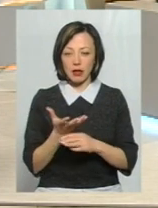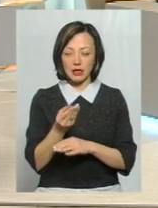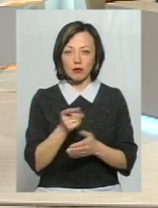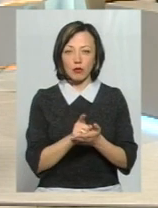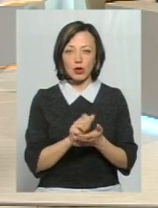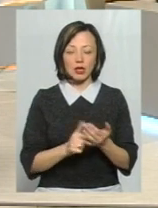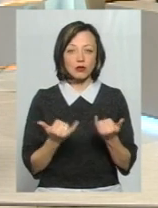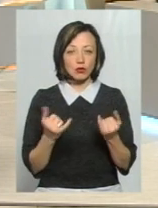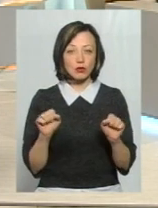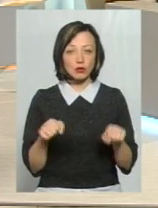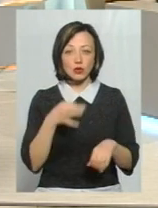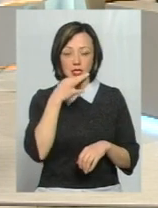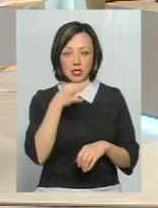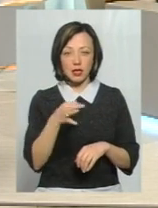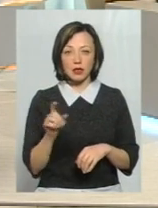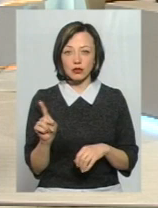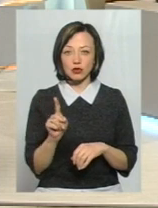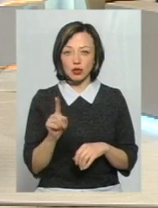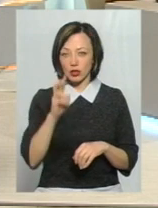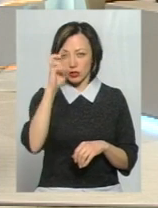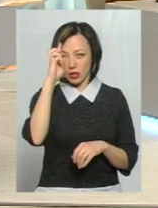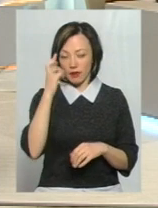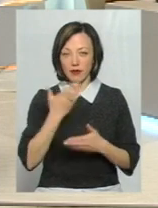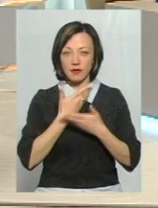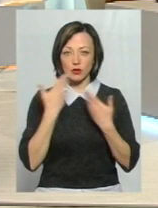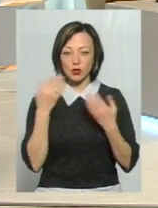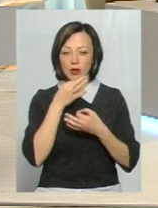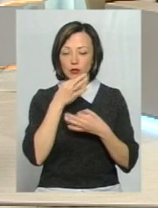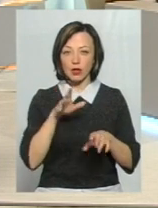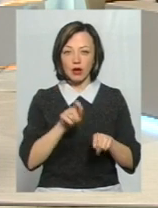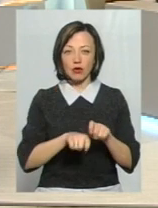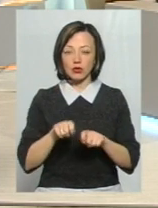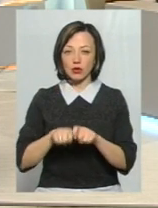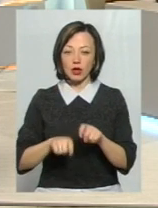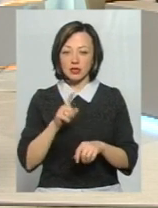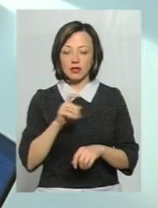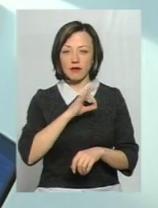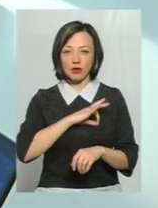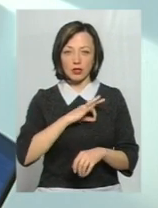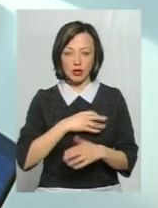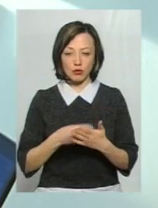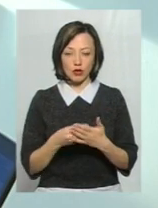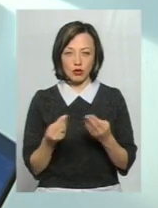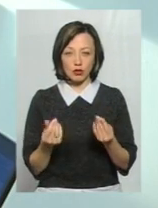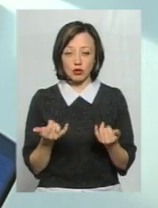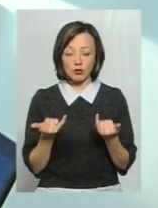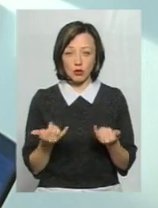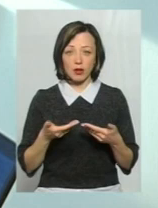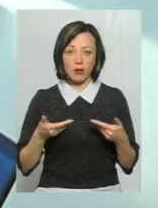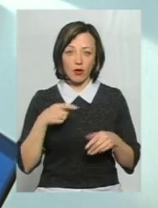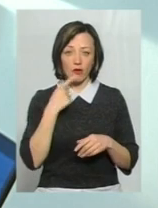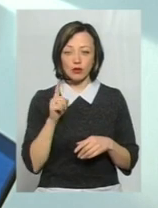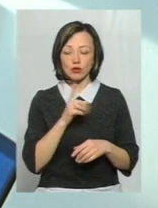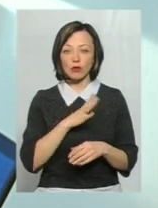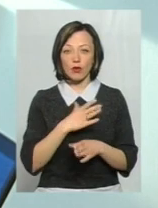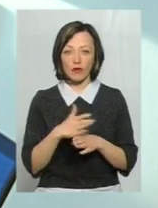я можу вам сказати, що в державі відсутні будь-який контроль за використанням бюджетних коштів. Ми сьогодні говоримо тільки про те, кому